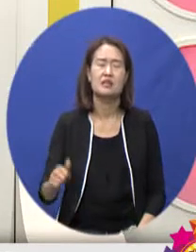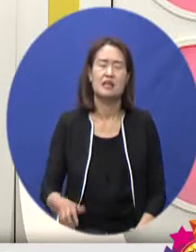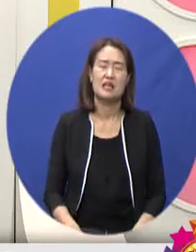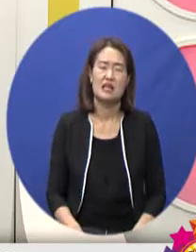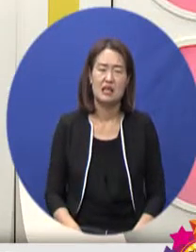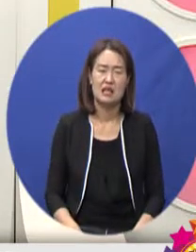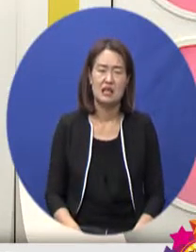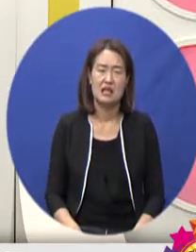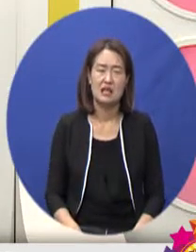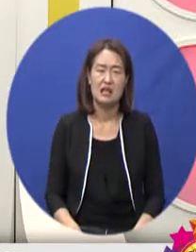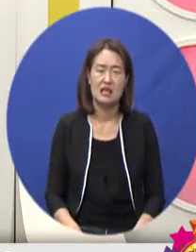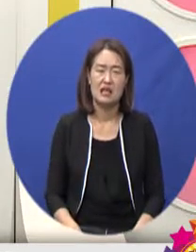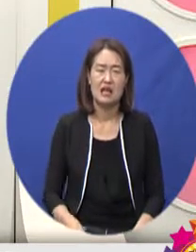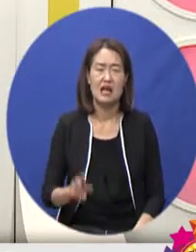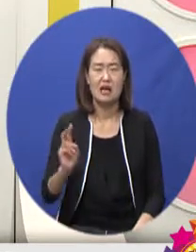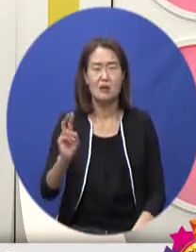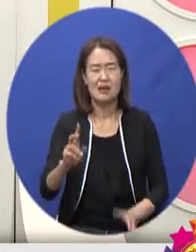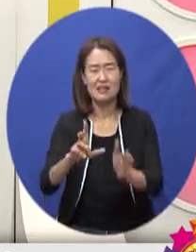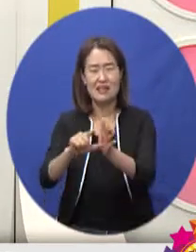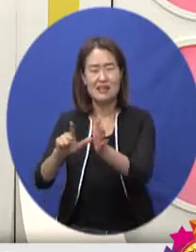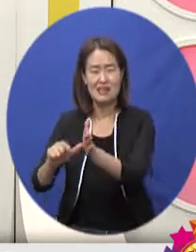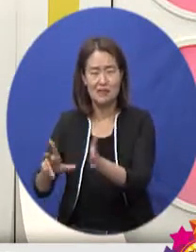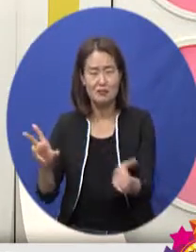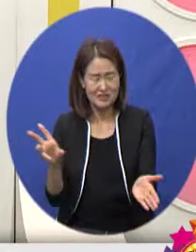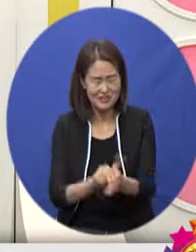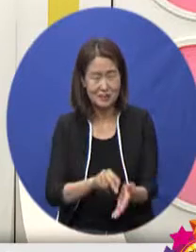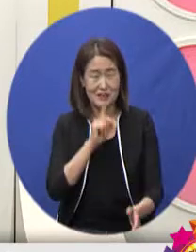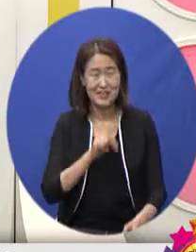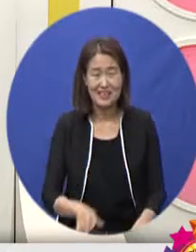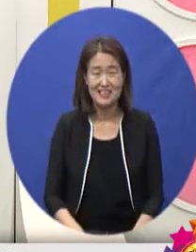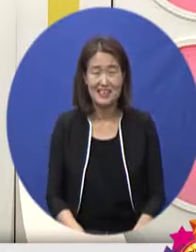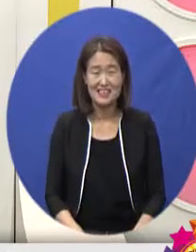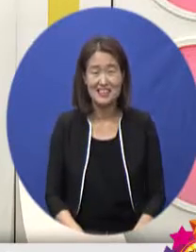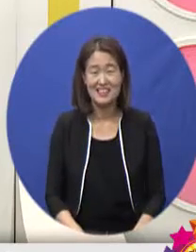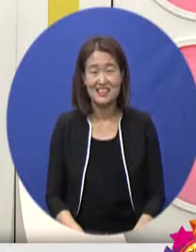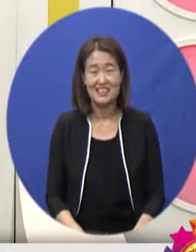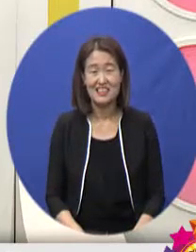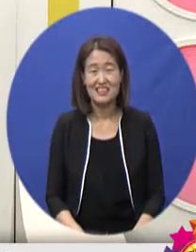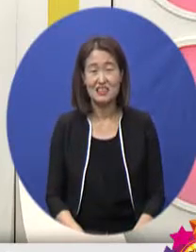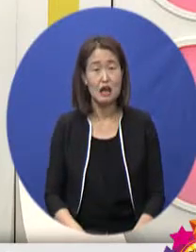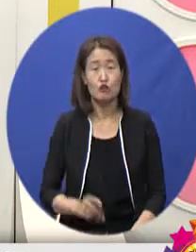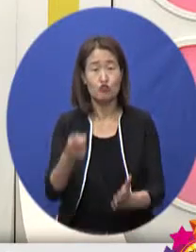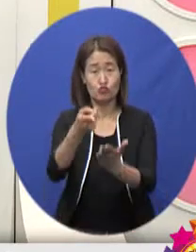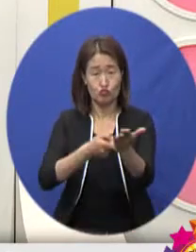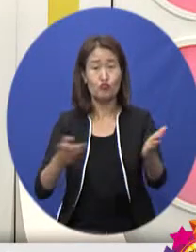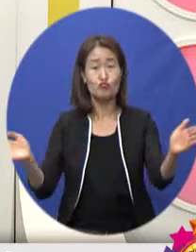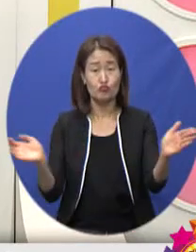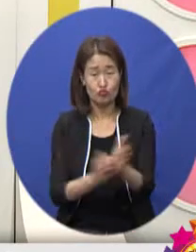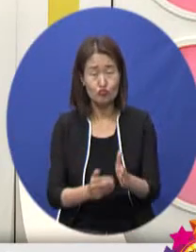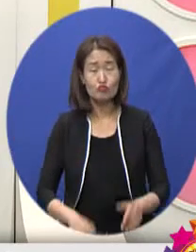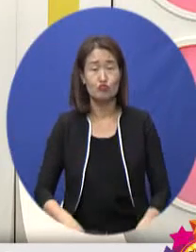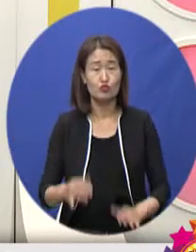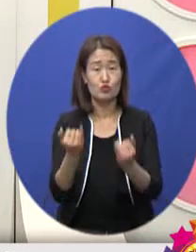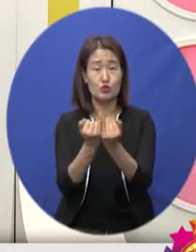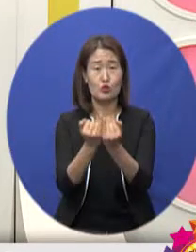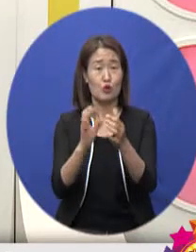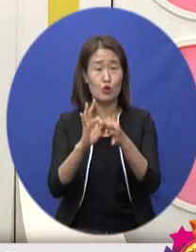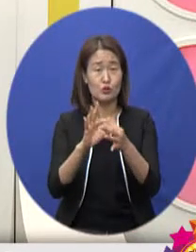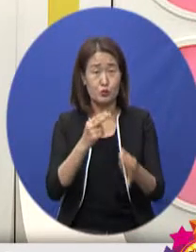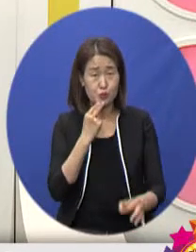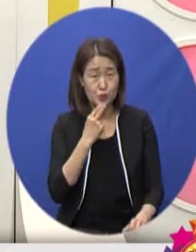아이고 그 시기가 돌아왔네, 수컷이. 근데 시술해가지고 뭐 특별히 여자한테 관심 없던데.